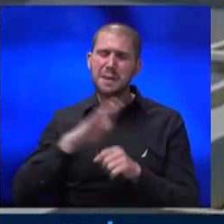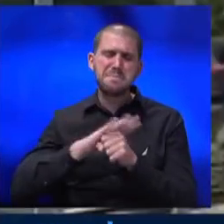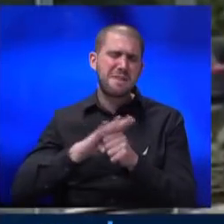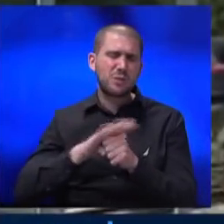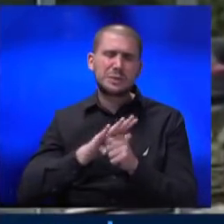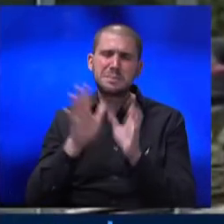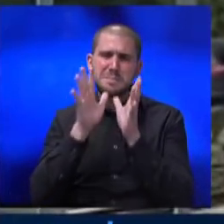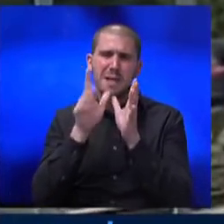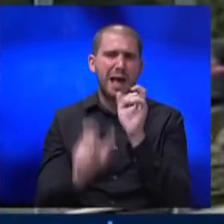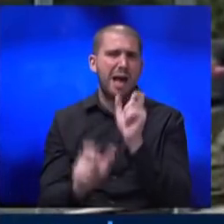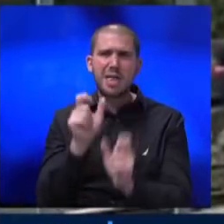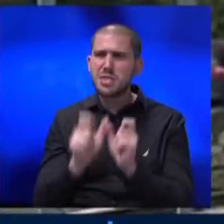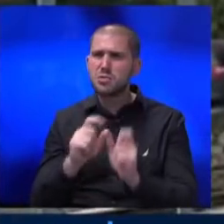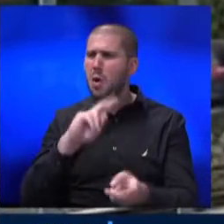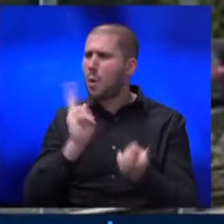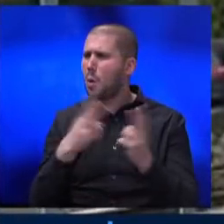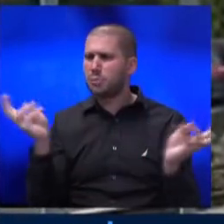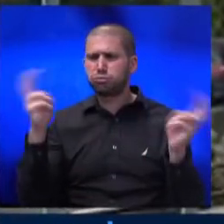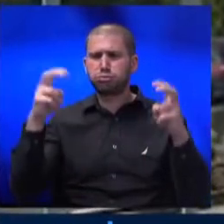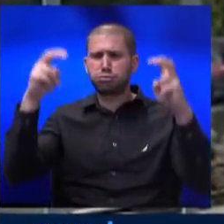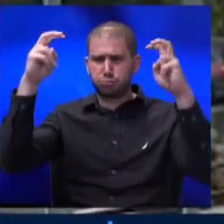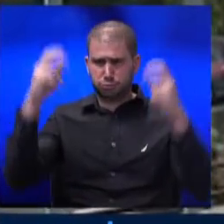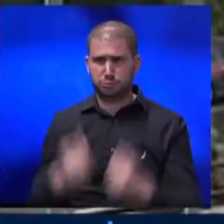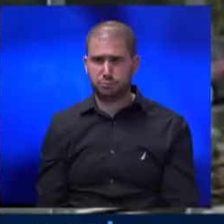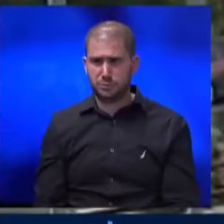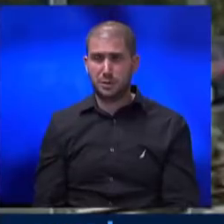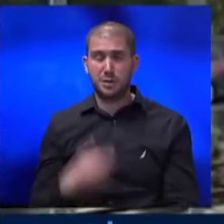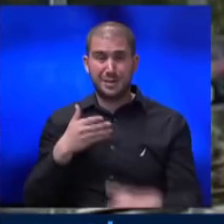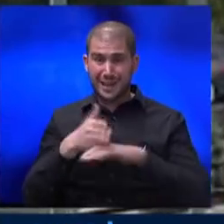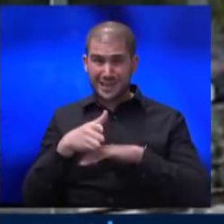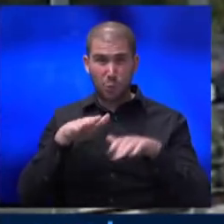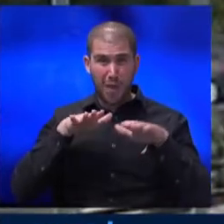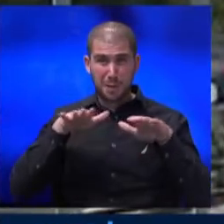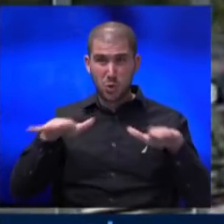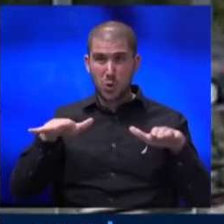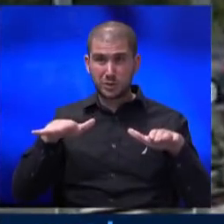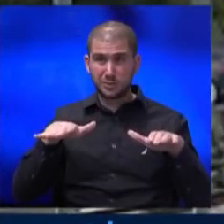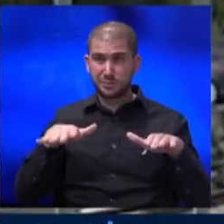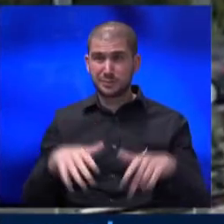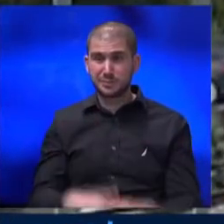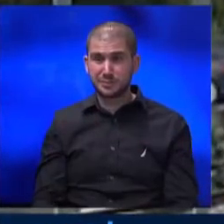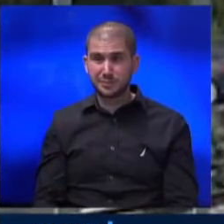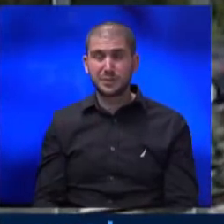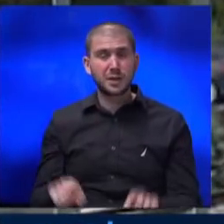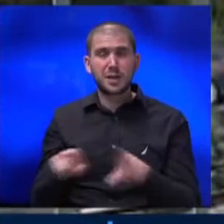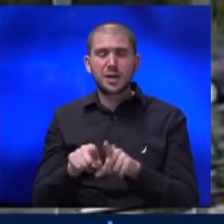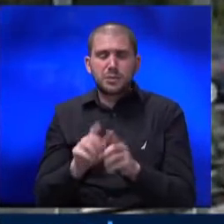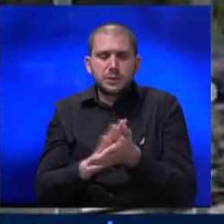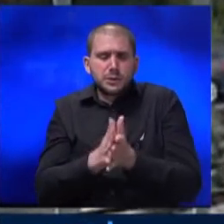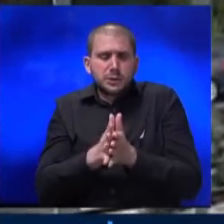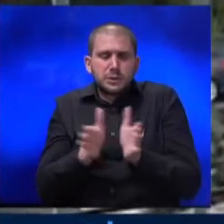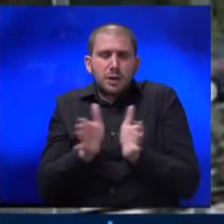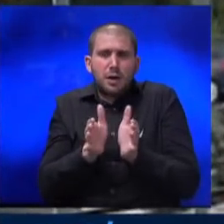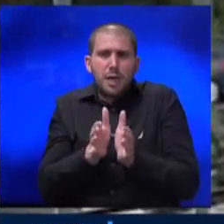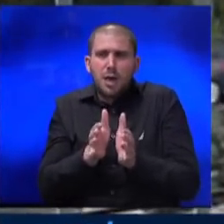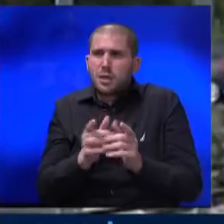מפוצצת באנשים מכל העולם. הכניסו אותנו למטוס, בואו נגיד, קופסת סרדינים נראתה